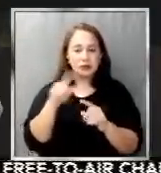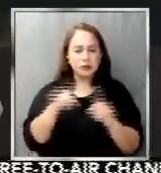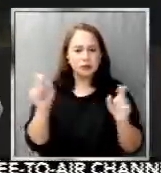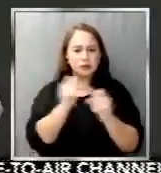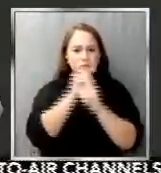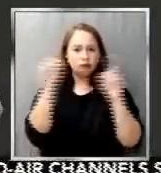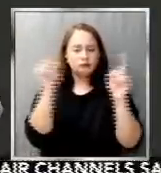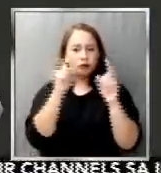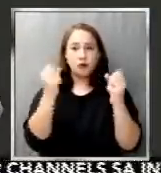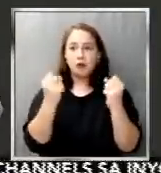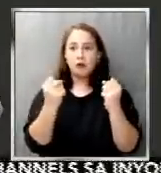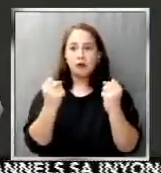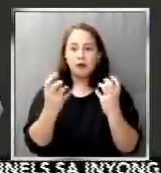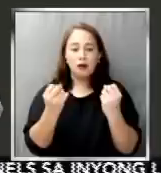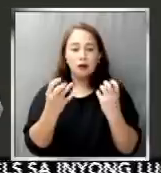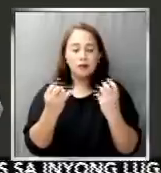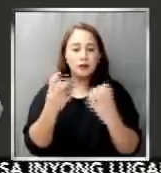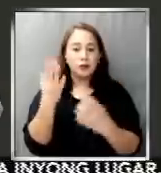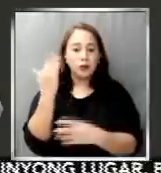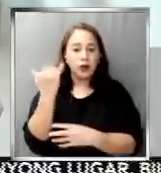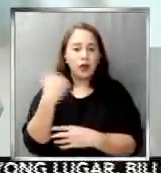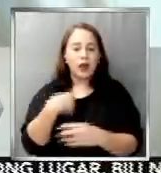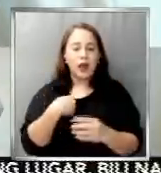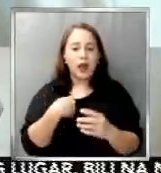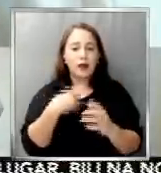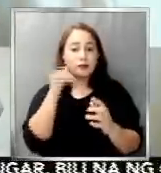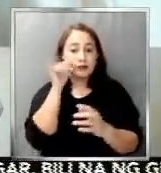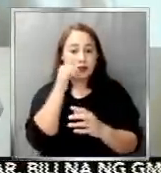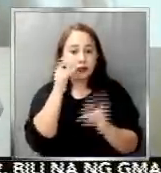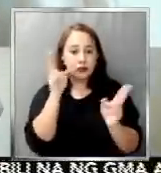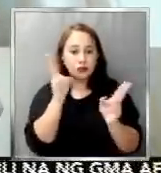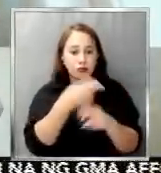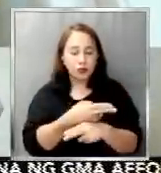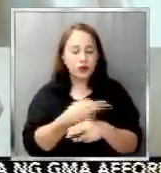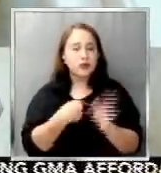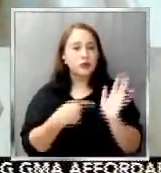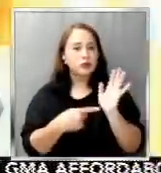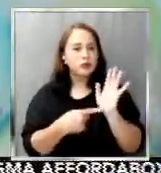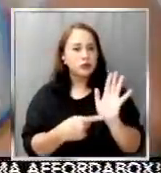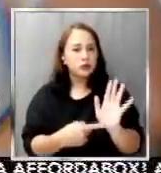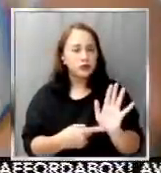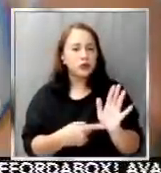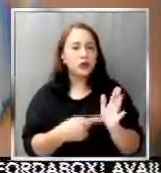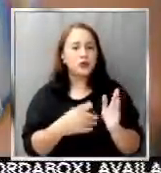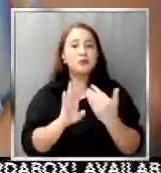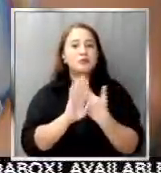nang maglabas ng isang teaser video na tila nagpapahiwatig ng kanyang pagbabalik.